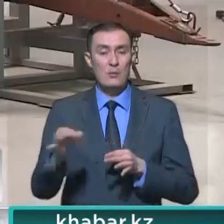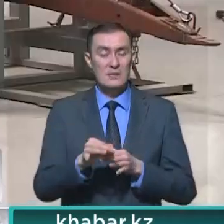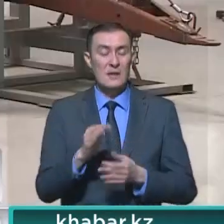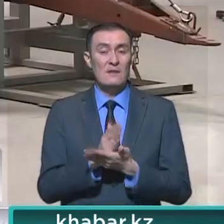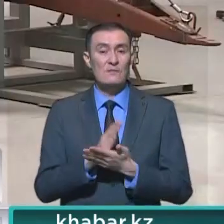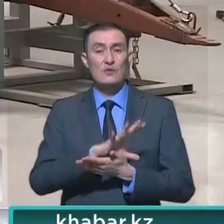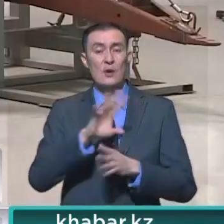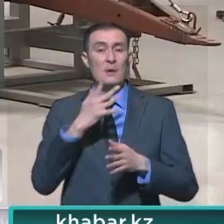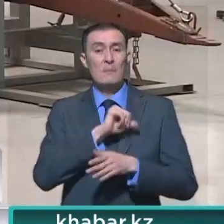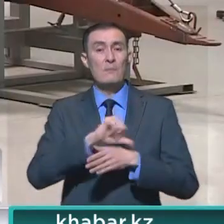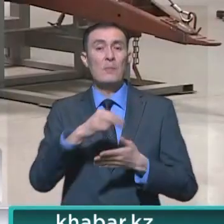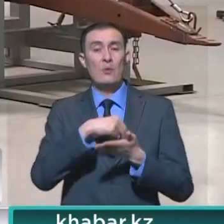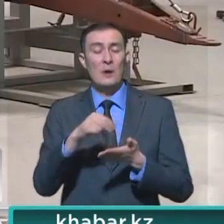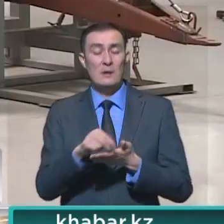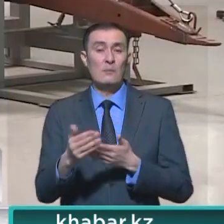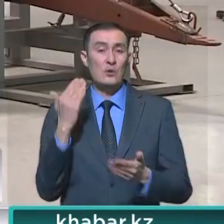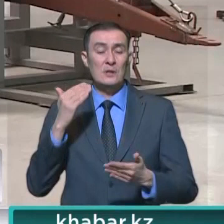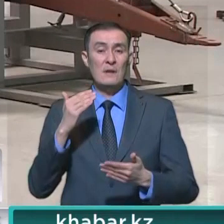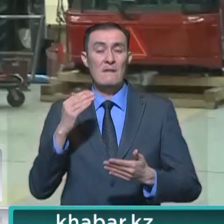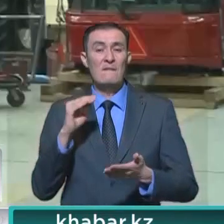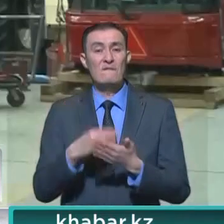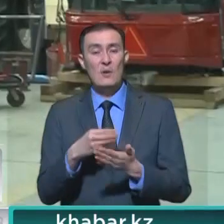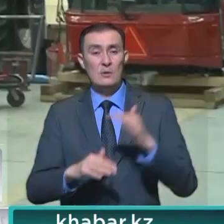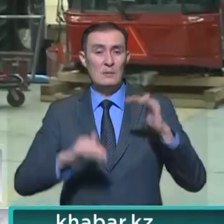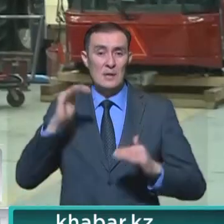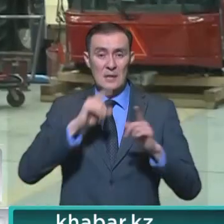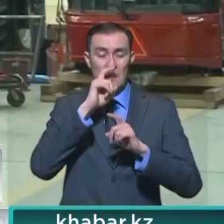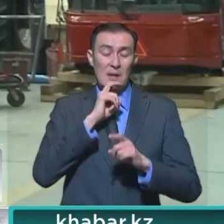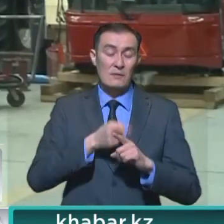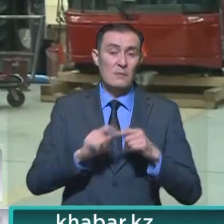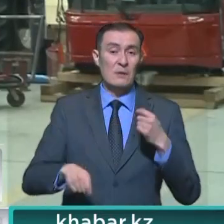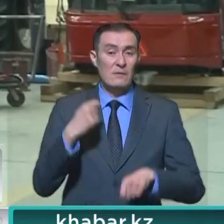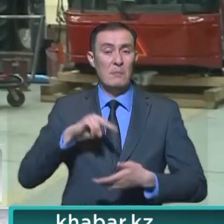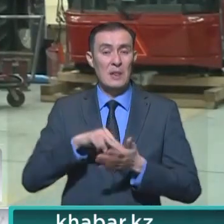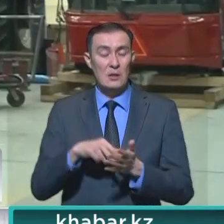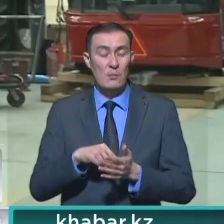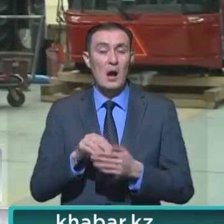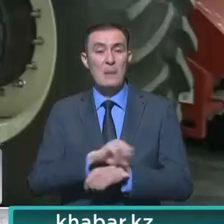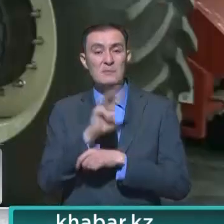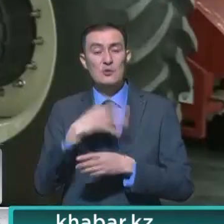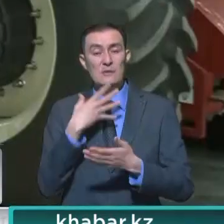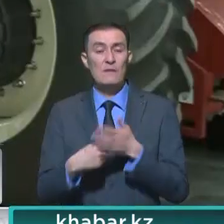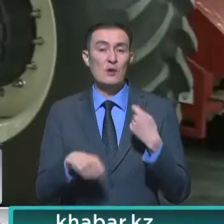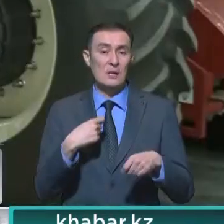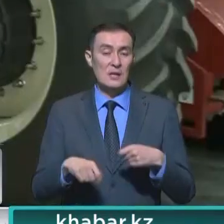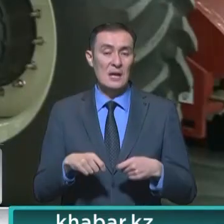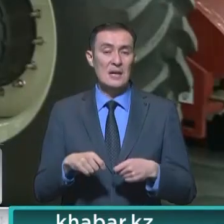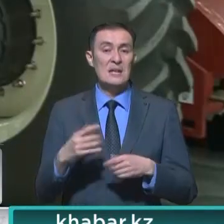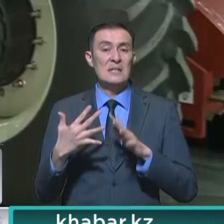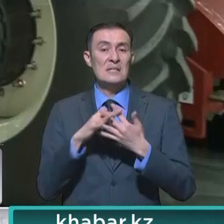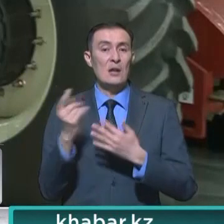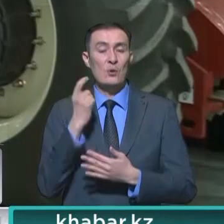составляющие в основном импортные. Прошлогодние валютные качели, нестабильная геополитика подорвали планы по насыщению внутреннего рынка техникой.